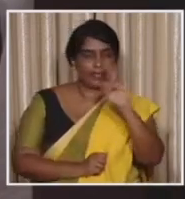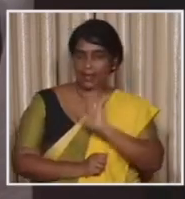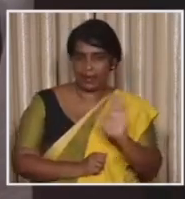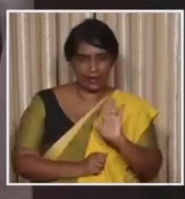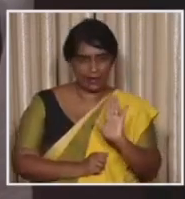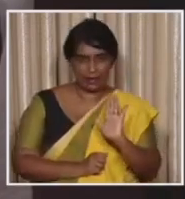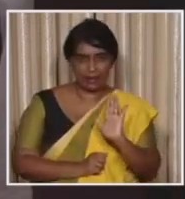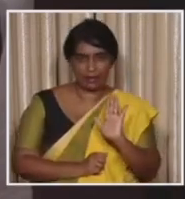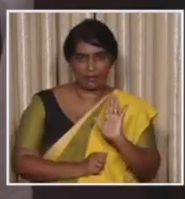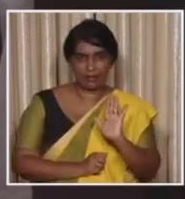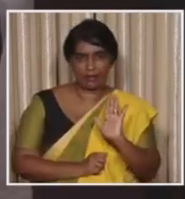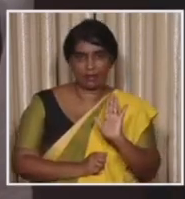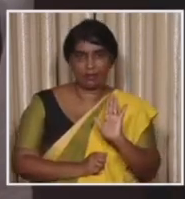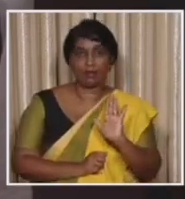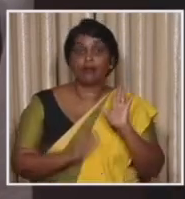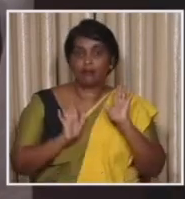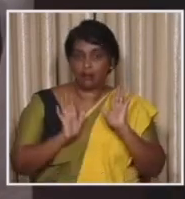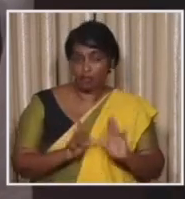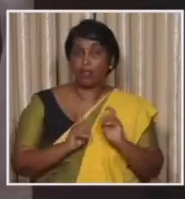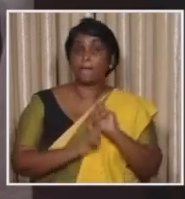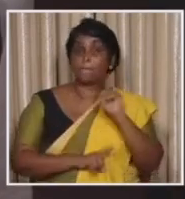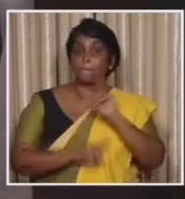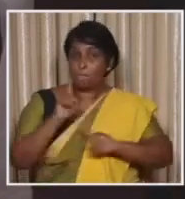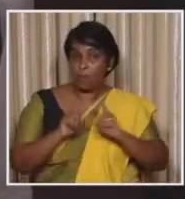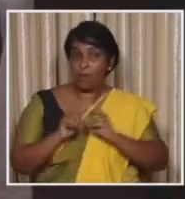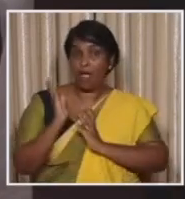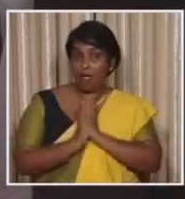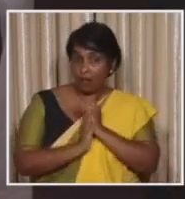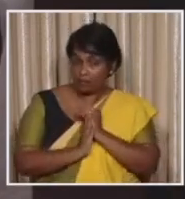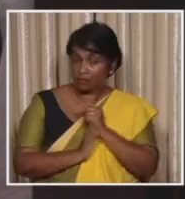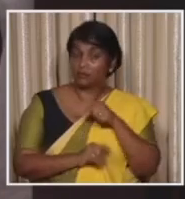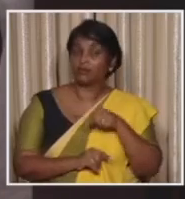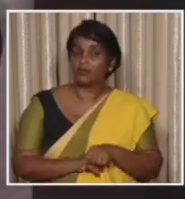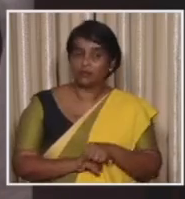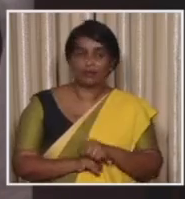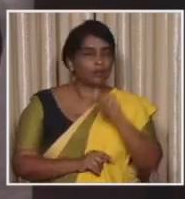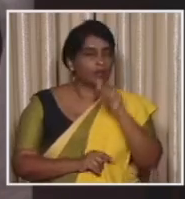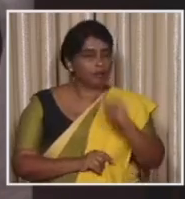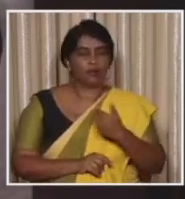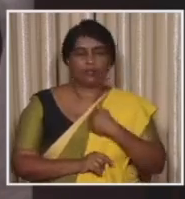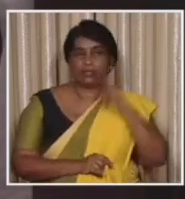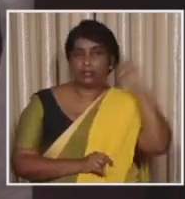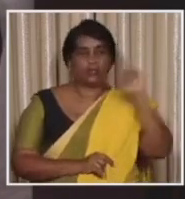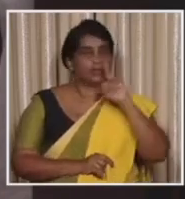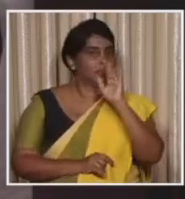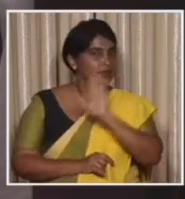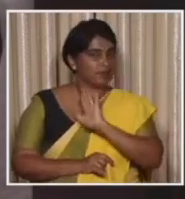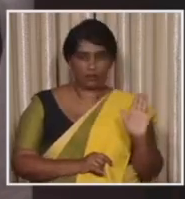නෙවෙයි මම මේක පාර්ලිමේන්තු වරප්‍රසාද යටතේ එහෙම කවදාවත් කරලා නැහැ